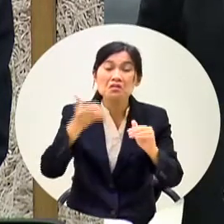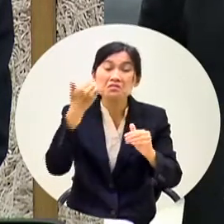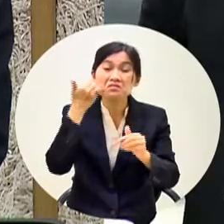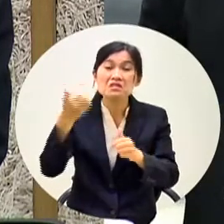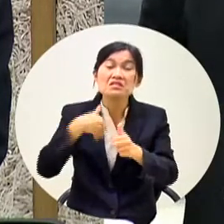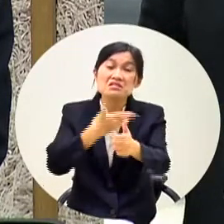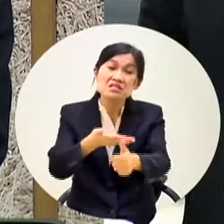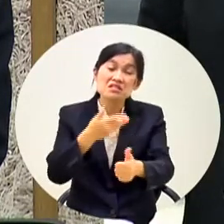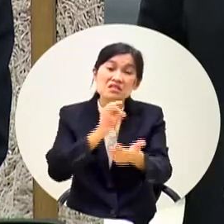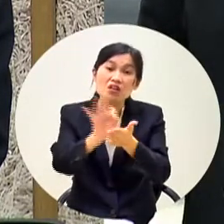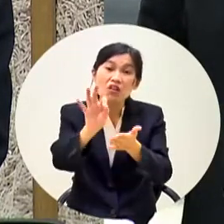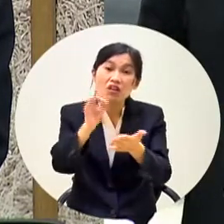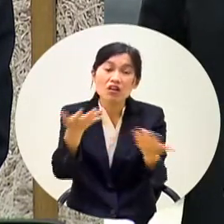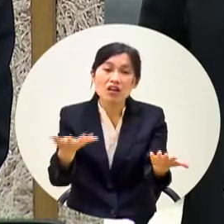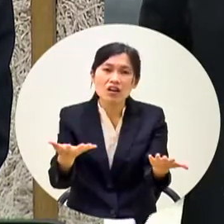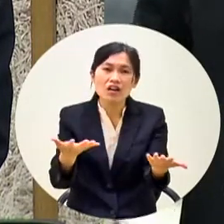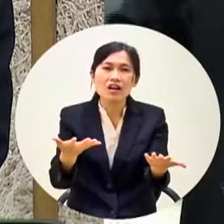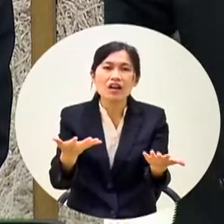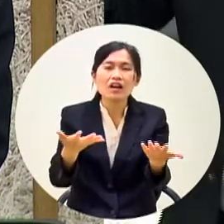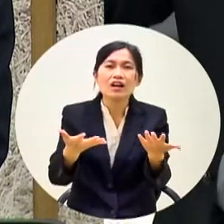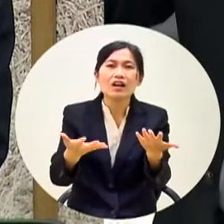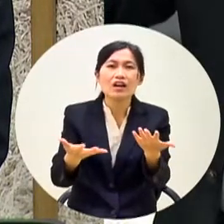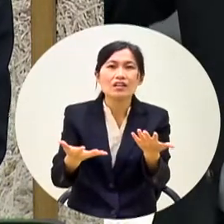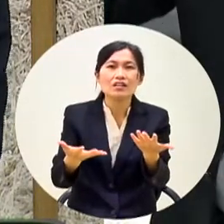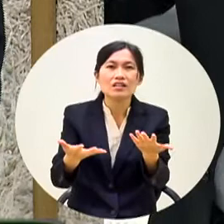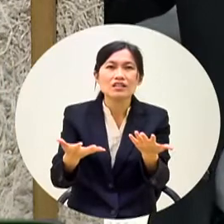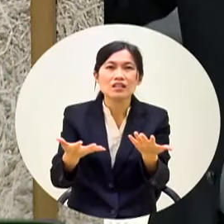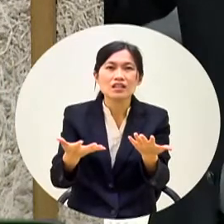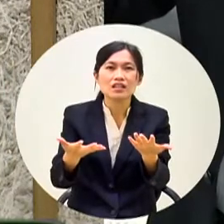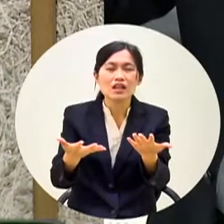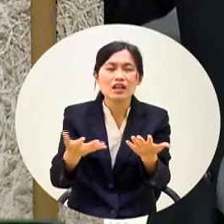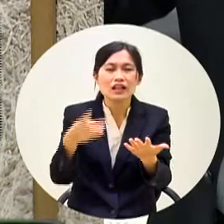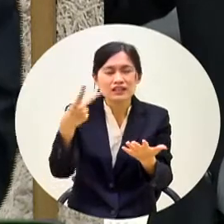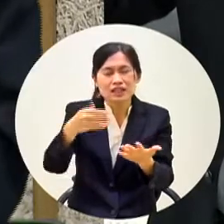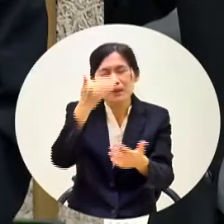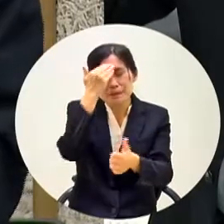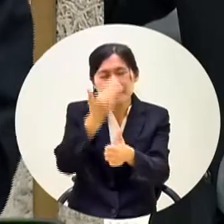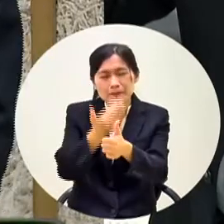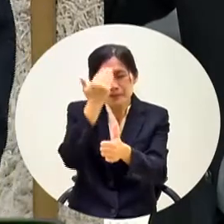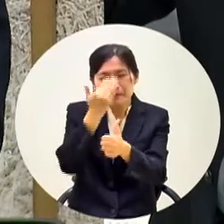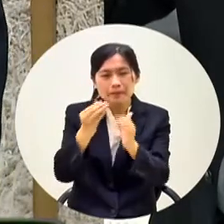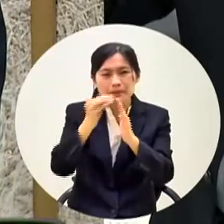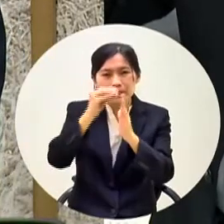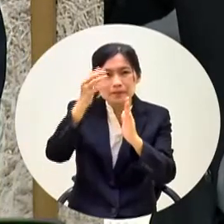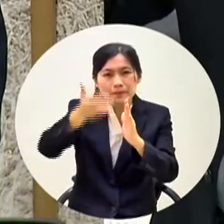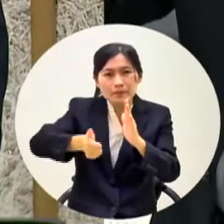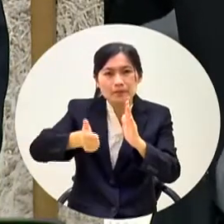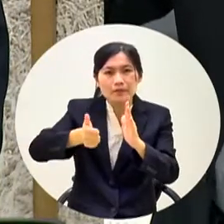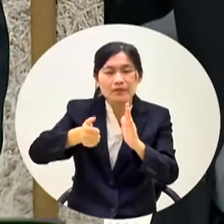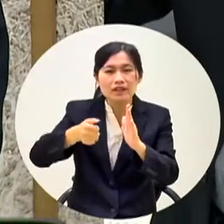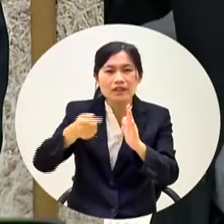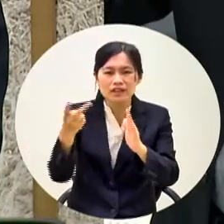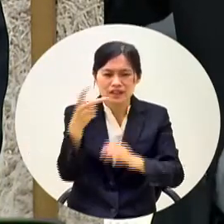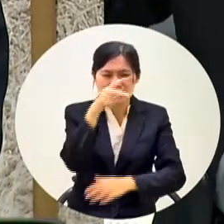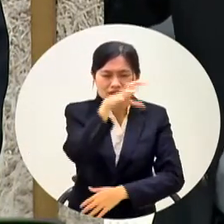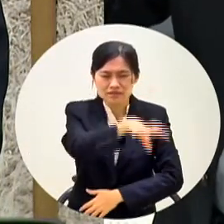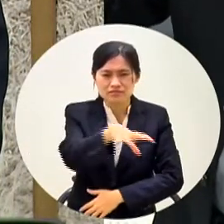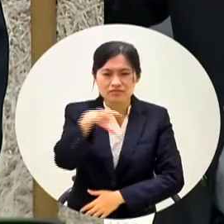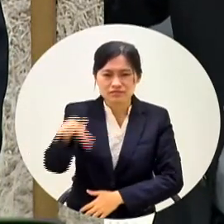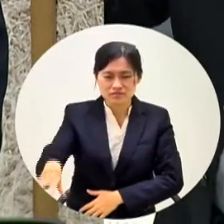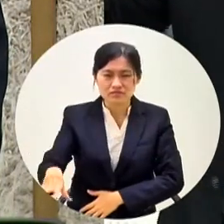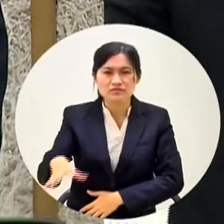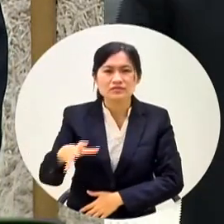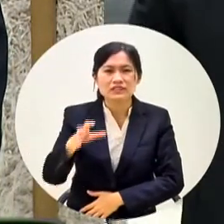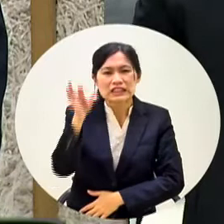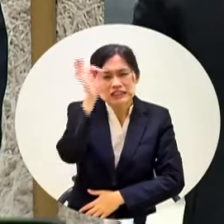用啊？哦，这是咪拜托俺局长啊，甲俺的迄落两个单位啊，找一个时间